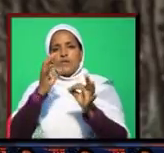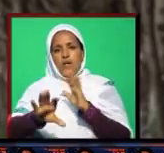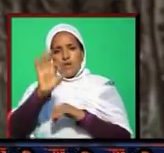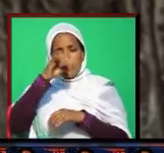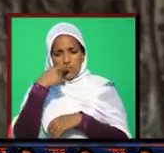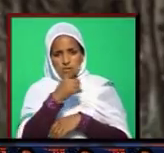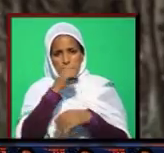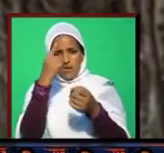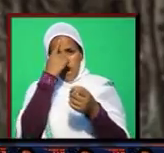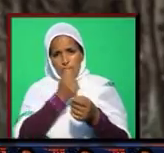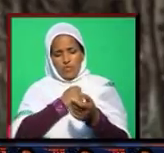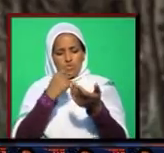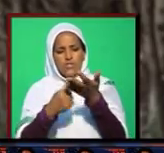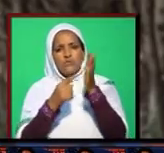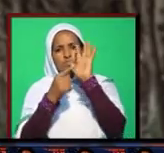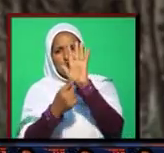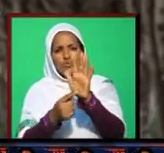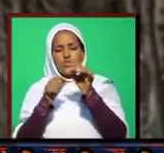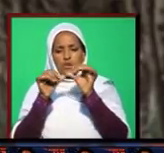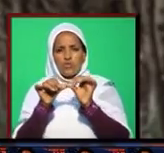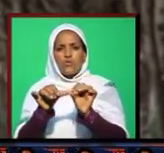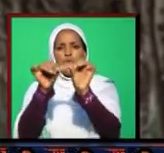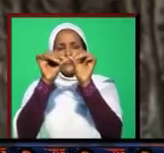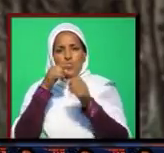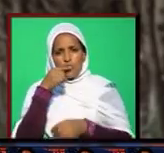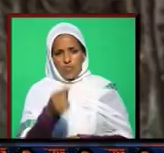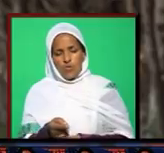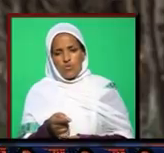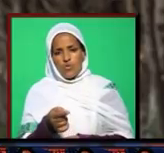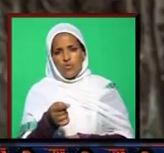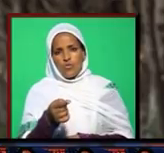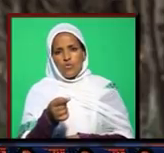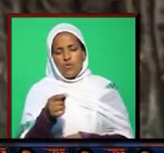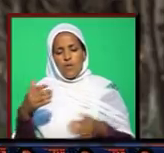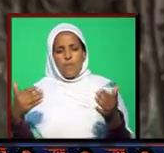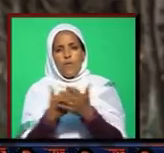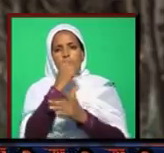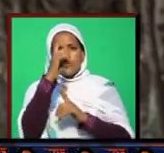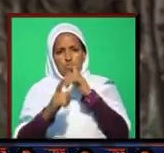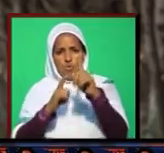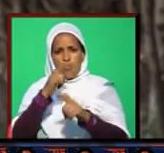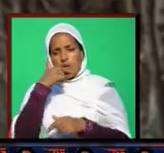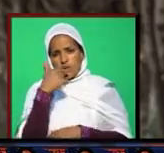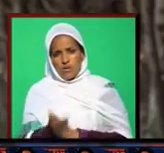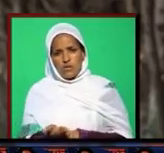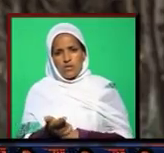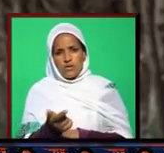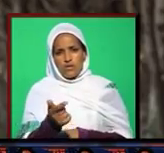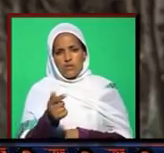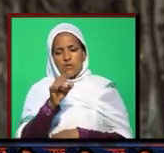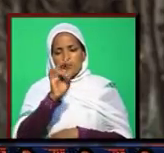ይፈረድበታል ይልና ላመኑት እነዚህ ምልክቶች ይከተሏቸዋል ብሎ በአዲስ ቋንቋ